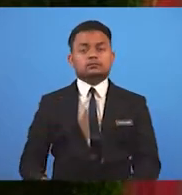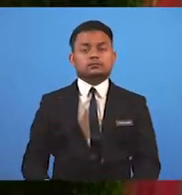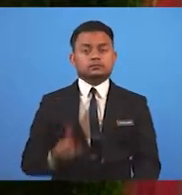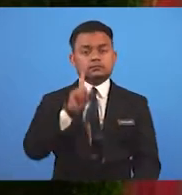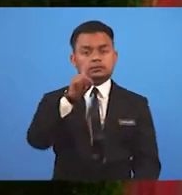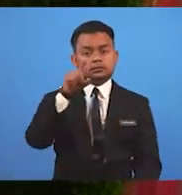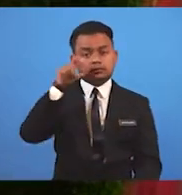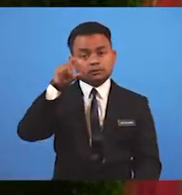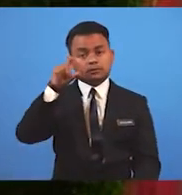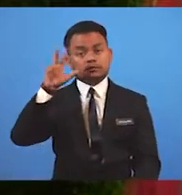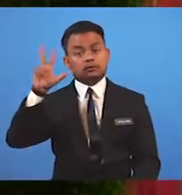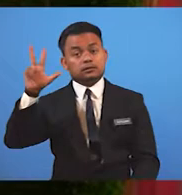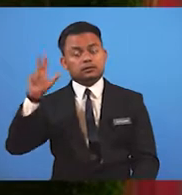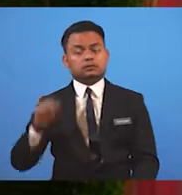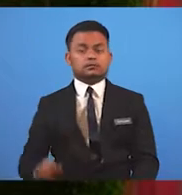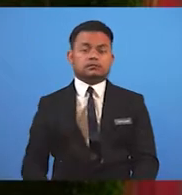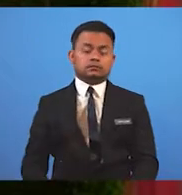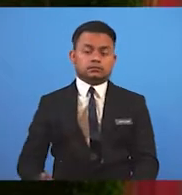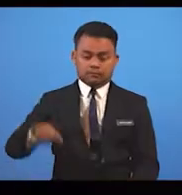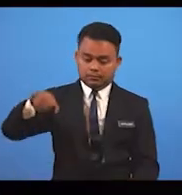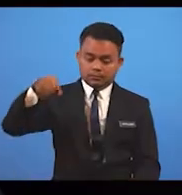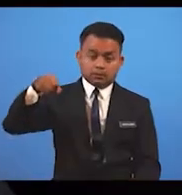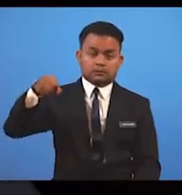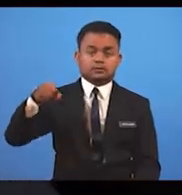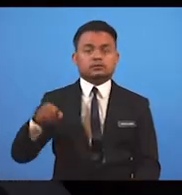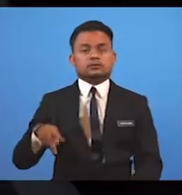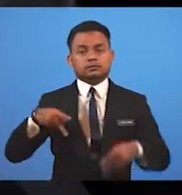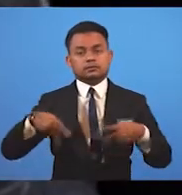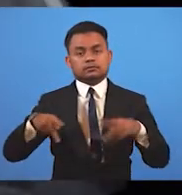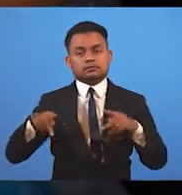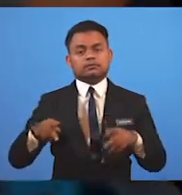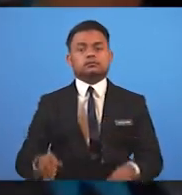1/3 daripada saiz plastik pembungkusan.